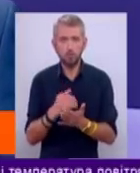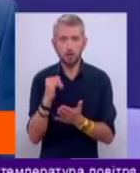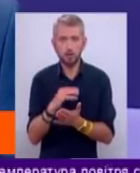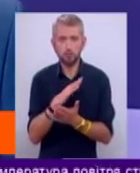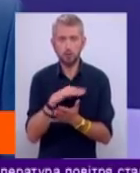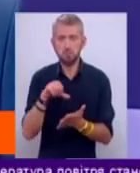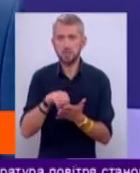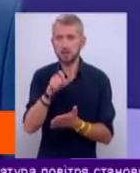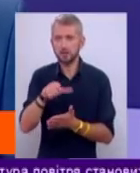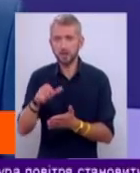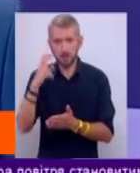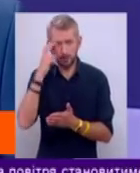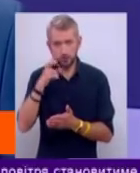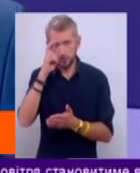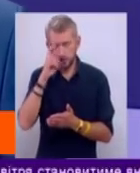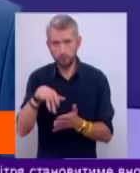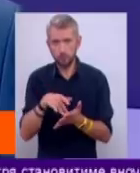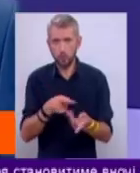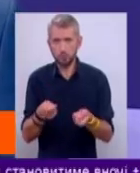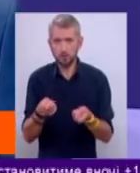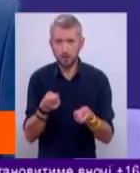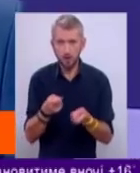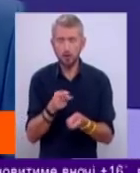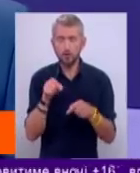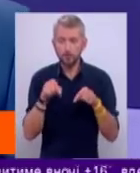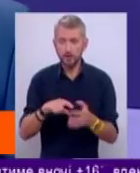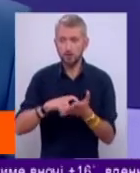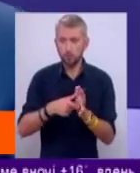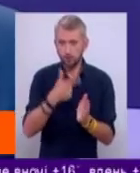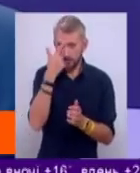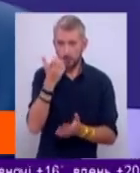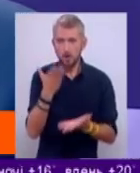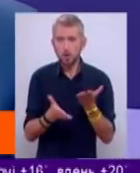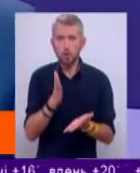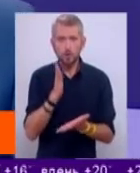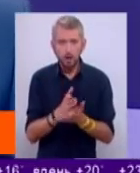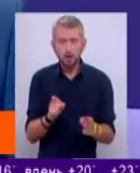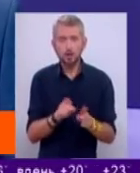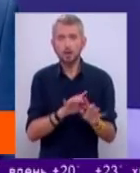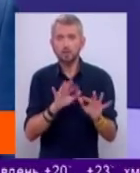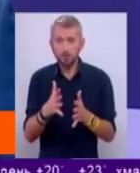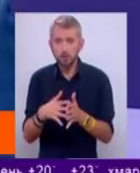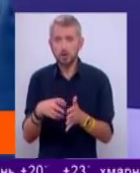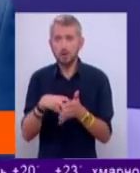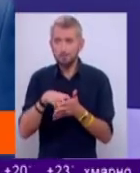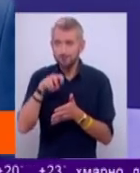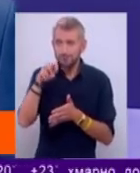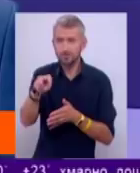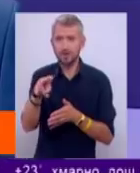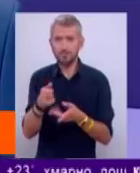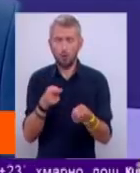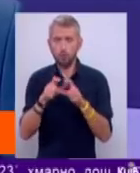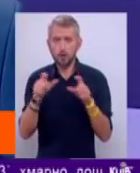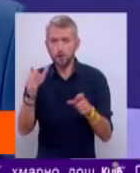були представники Київської державної міської адміністрації, які в цій студії заявляли, якщо є такі випадки, пишіть на управління